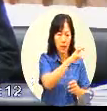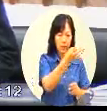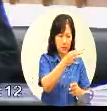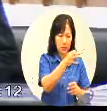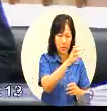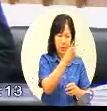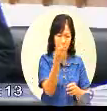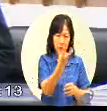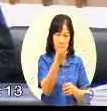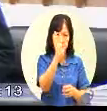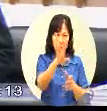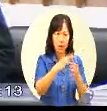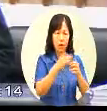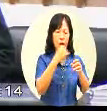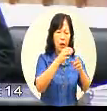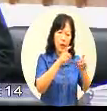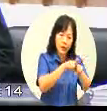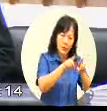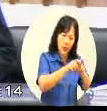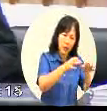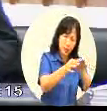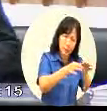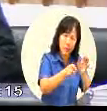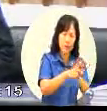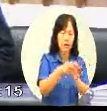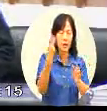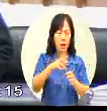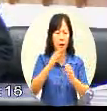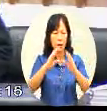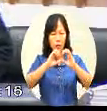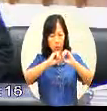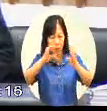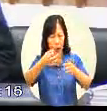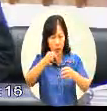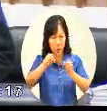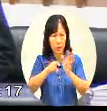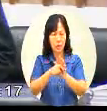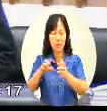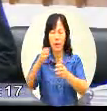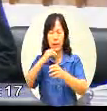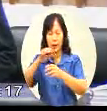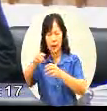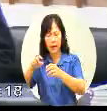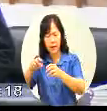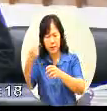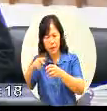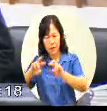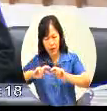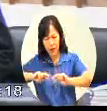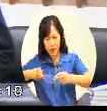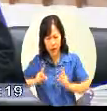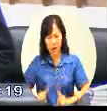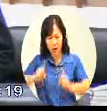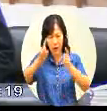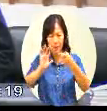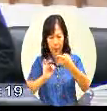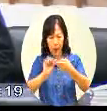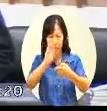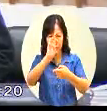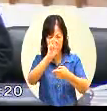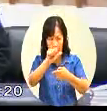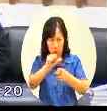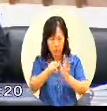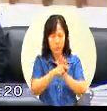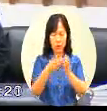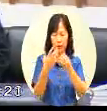公告限值、公告地价。好，然后那个调幅35%，那个不是调高，那个叫做维持现